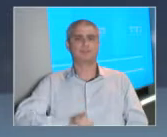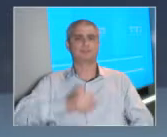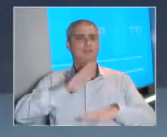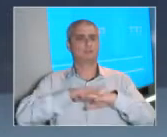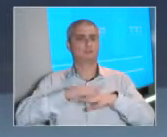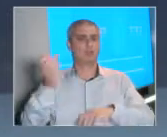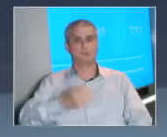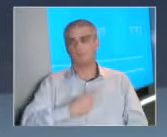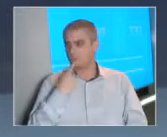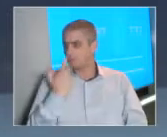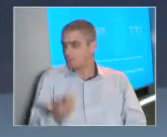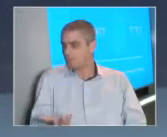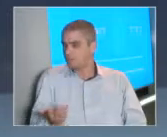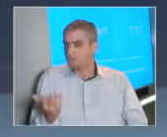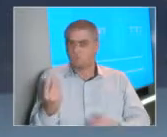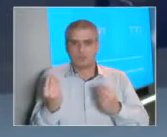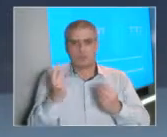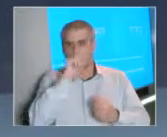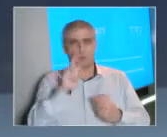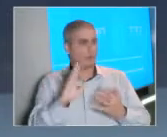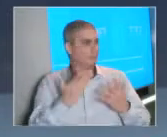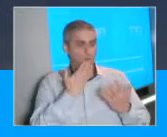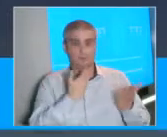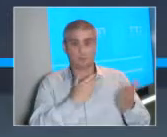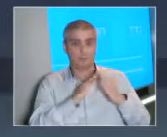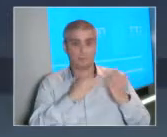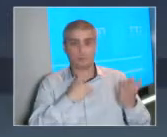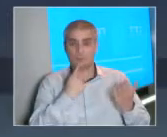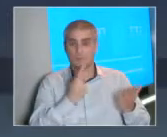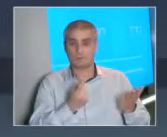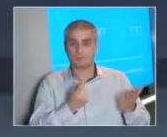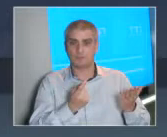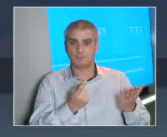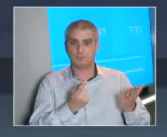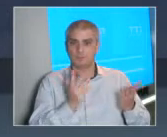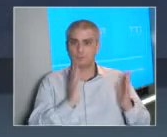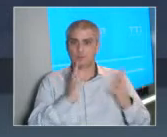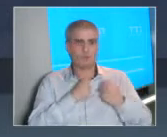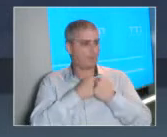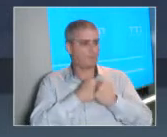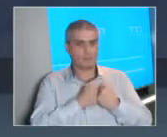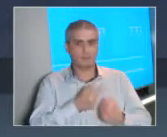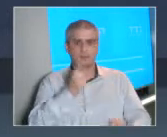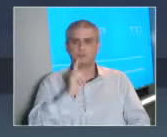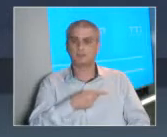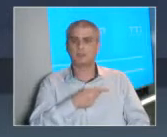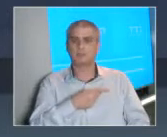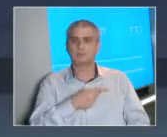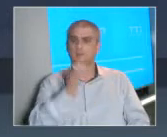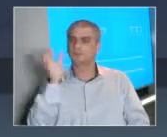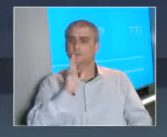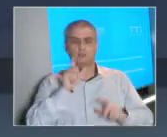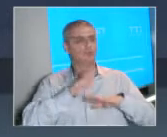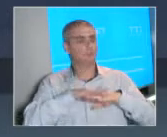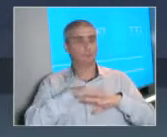מקצועיים, ואתה אומר לעצמך, רגע, יכול להיות שמשהו בישראל ביתנו אומרים, שהמערכת פה היא כל כך מאתגרת, צריך להביא אליה איש מקצוע.